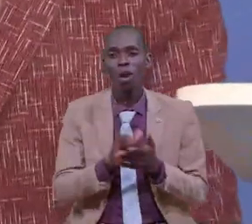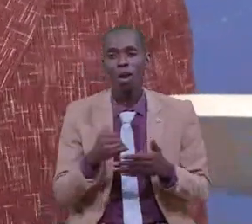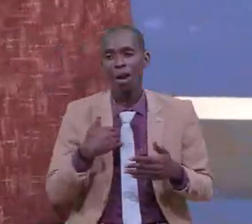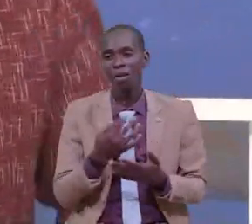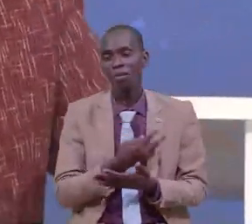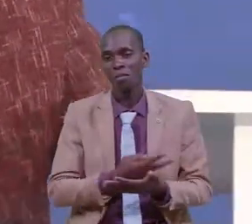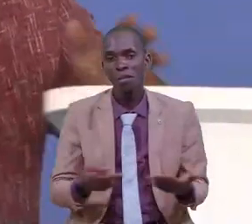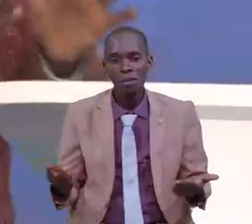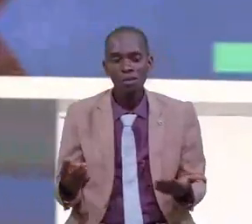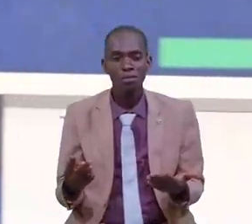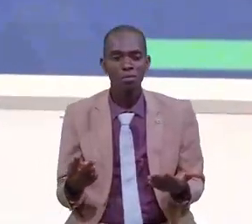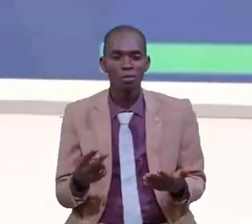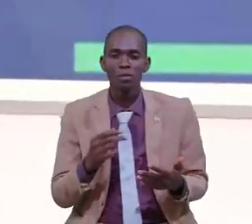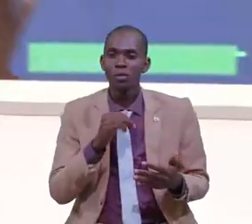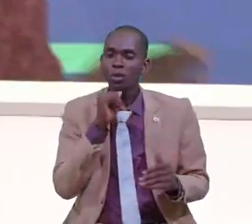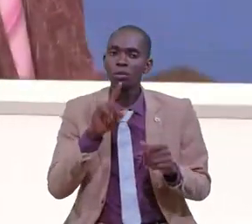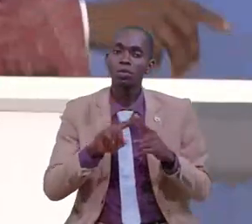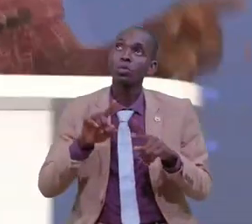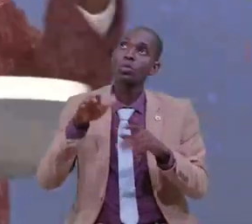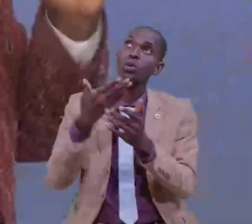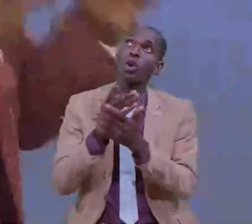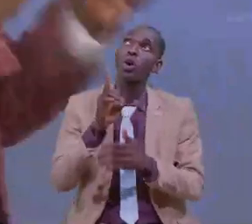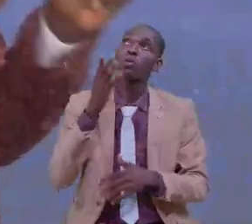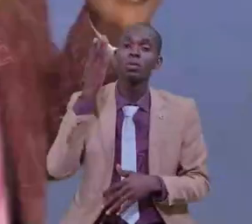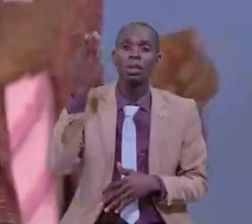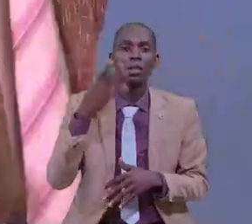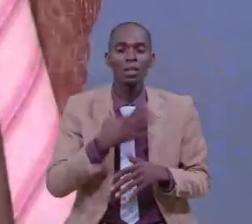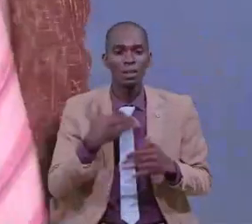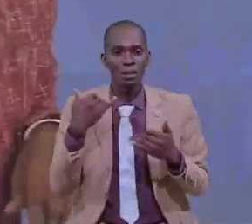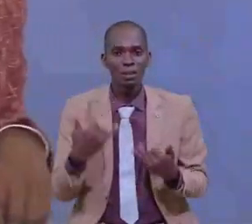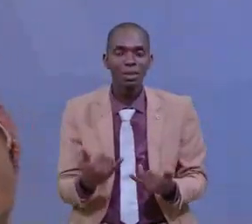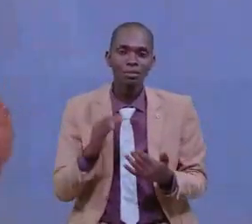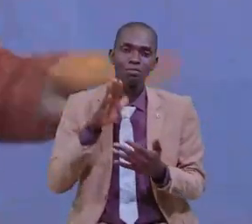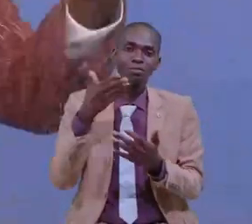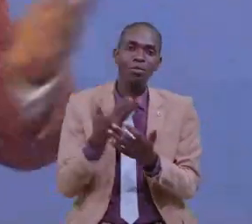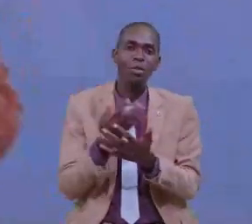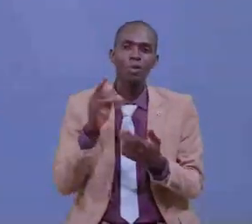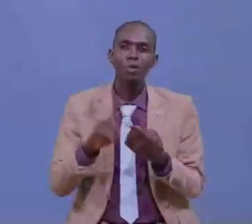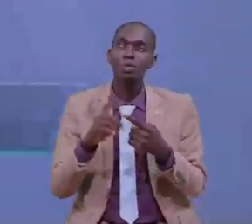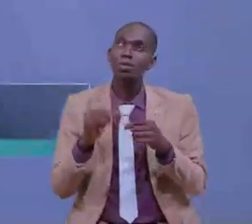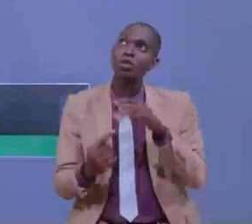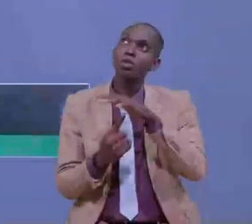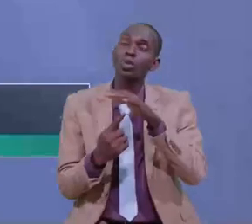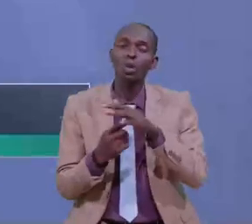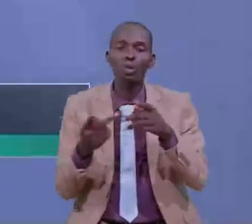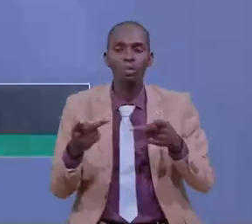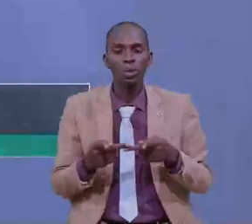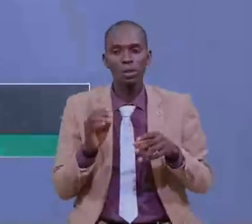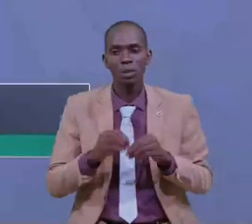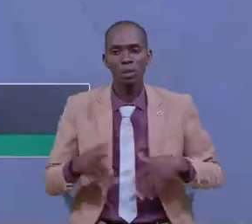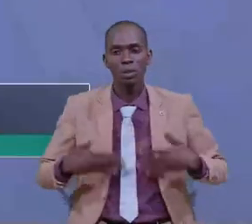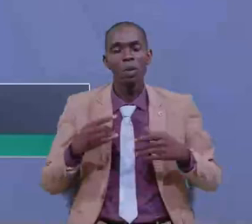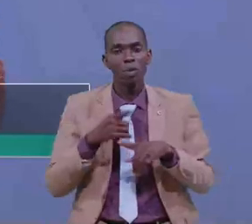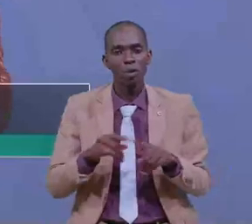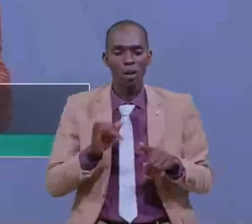échoué, qui se lèvent là-bas et atteindre le lieu le plus élevé dans